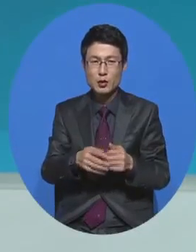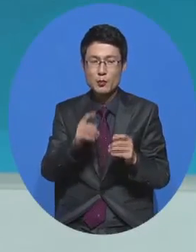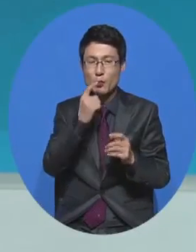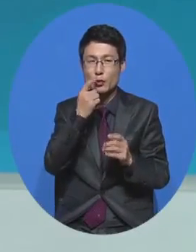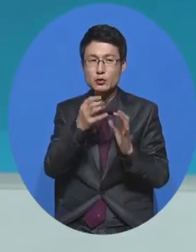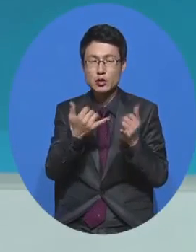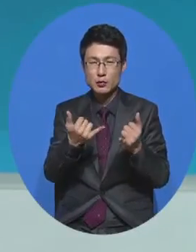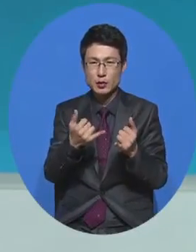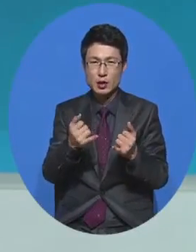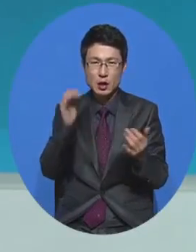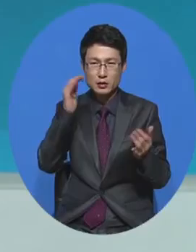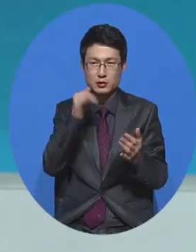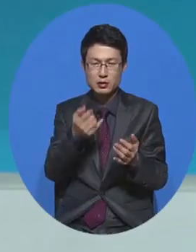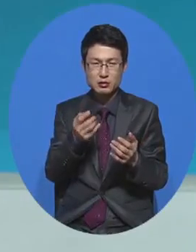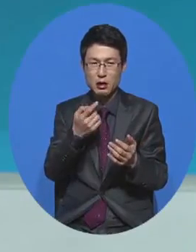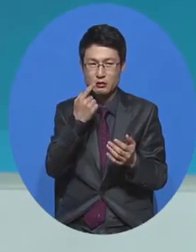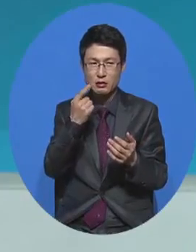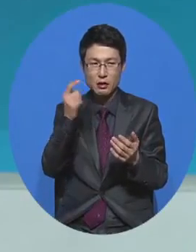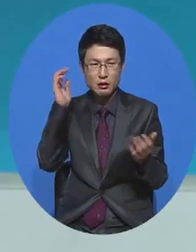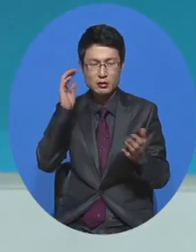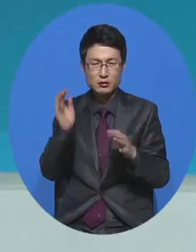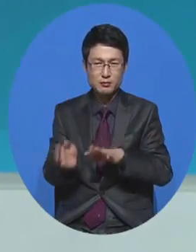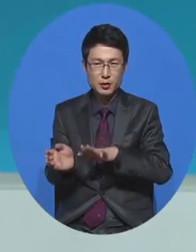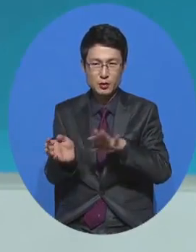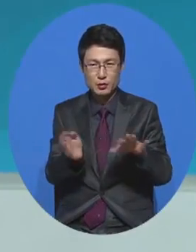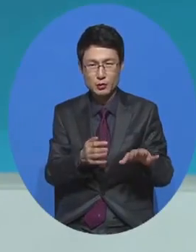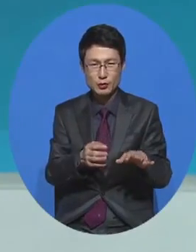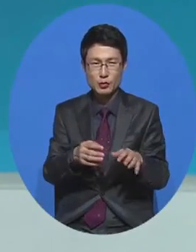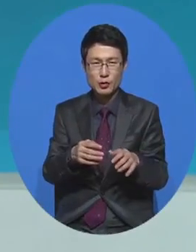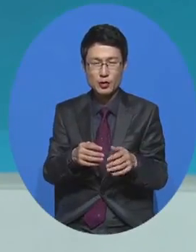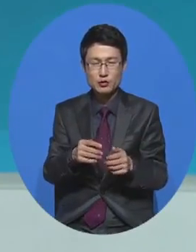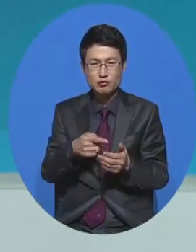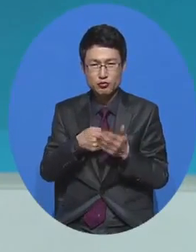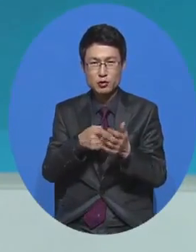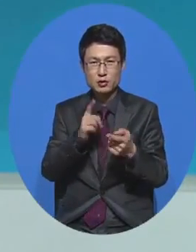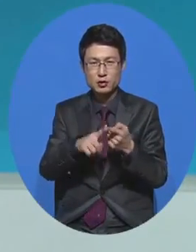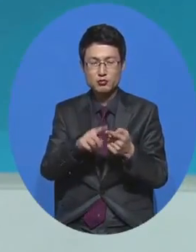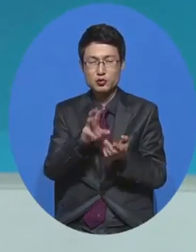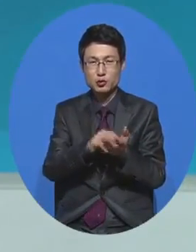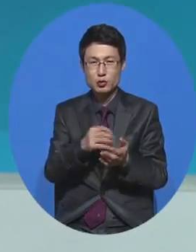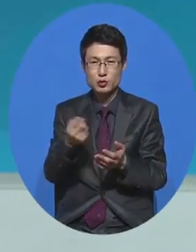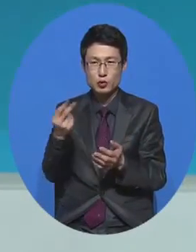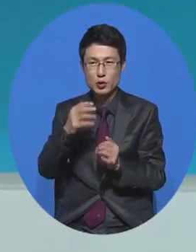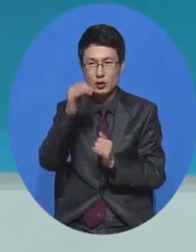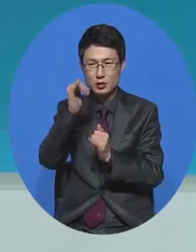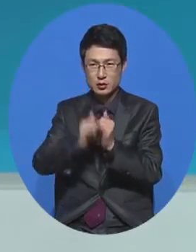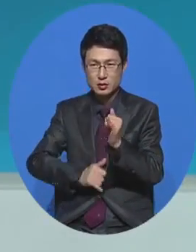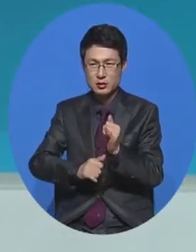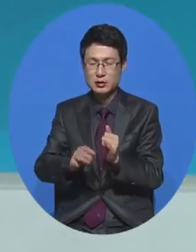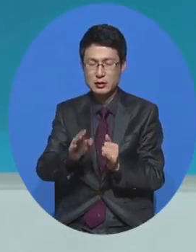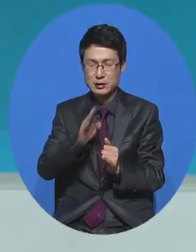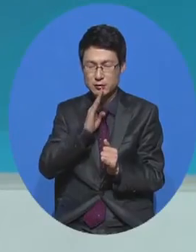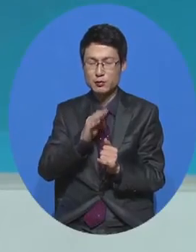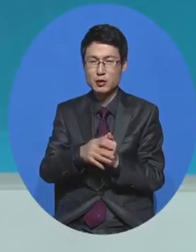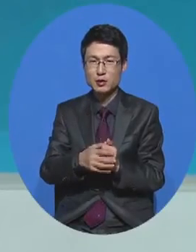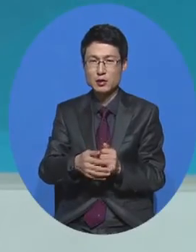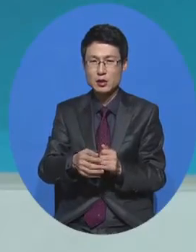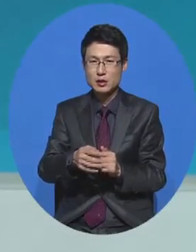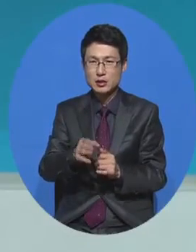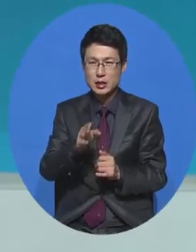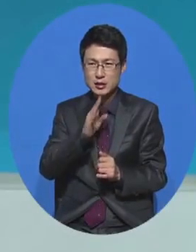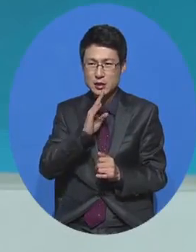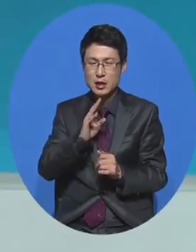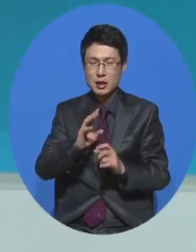학생들을 더 2시 학원 부분들은 문제가 있는 것이고 두 번째로는 역사는 팩트 입니다 사실에 요법과 부정